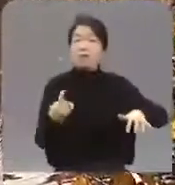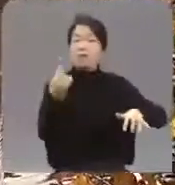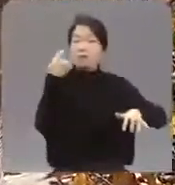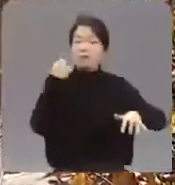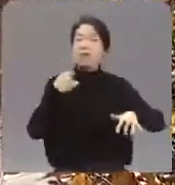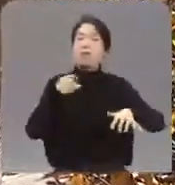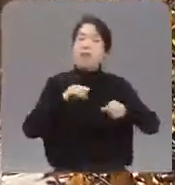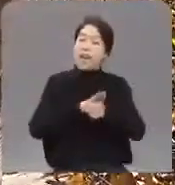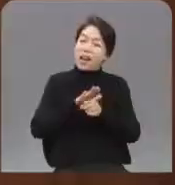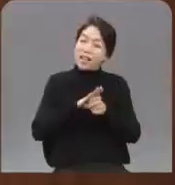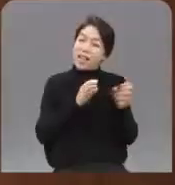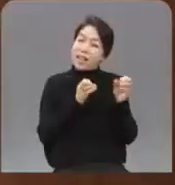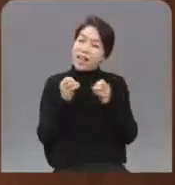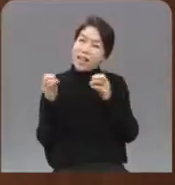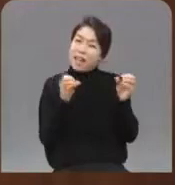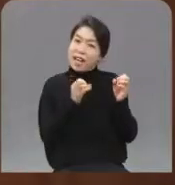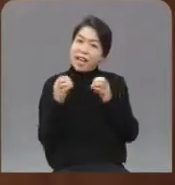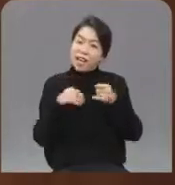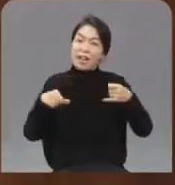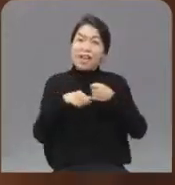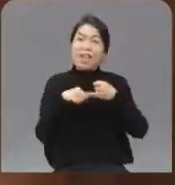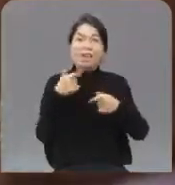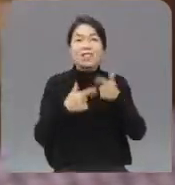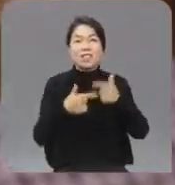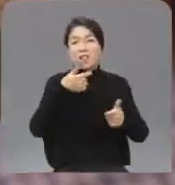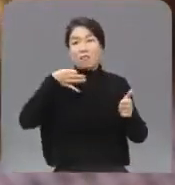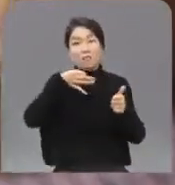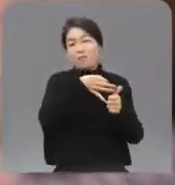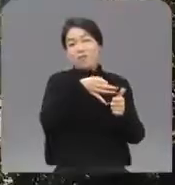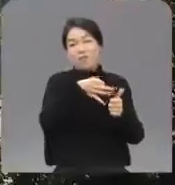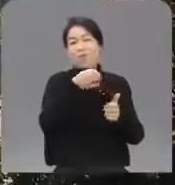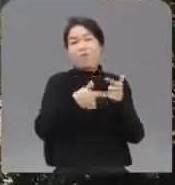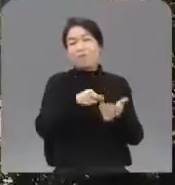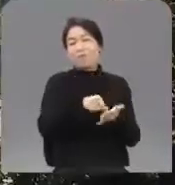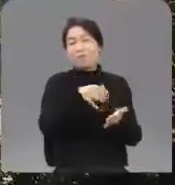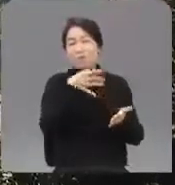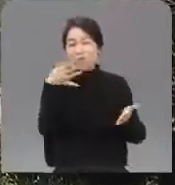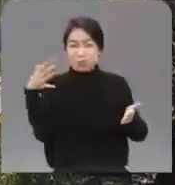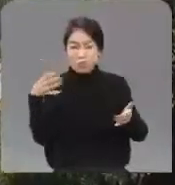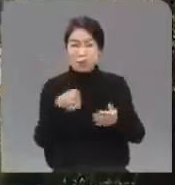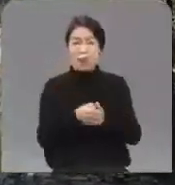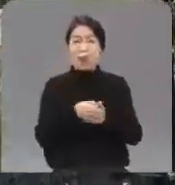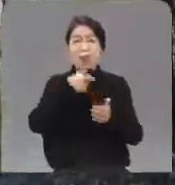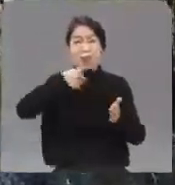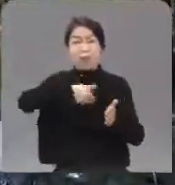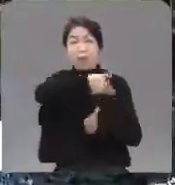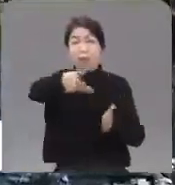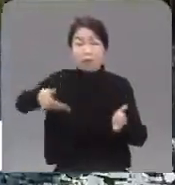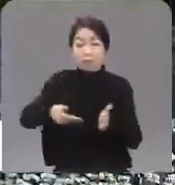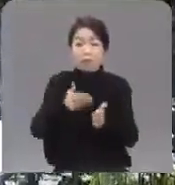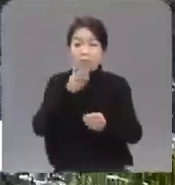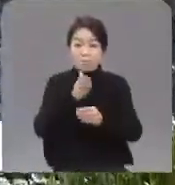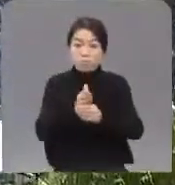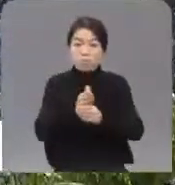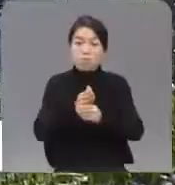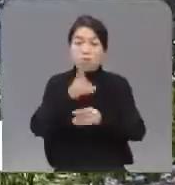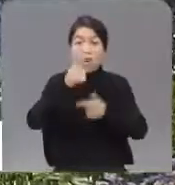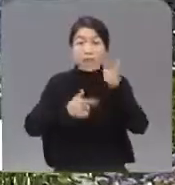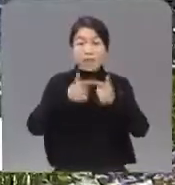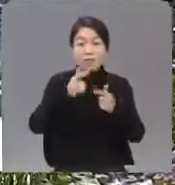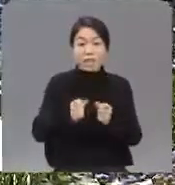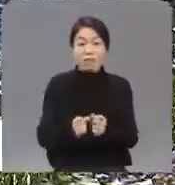사랑을 속삭이는 연인 나무로도 유명합니다 수련이 뜬 연못 한가운데 꼿꼿하게 자리잡은 나구